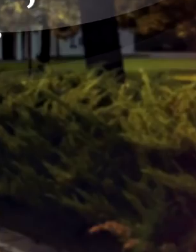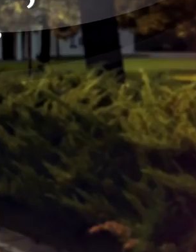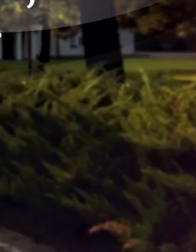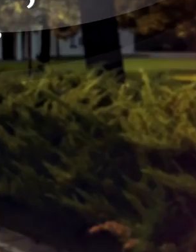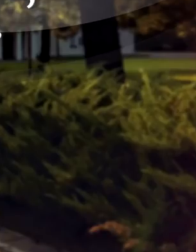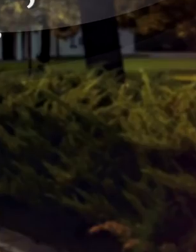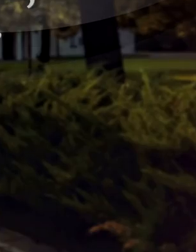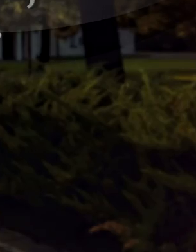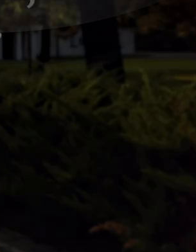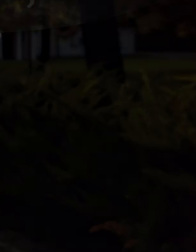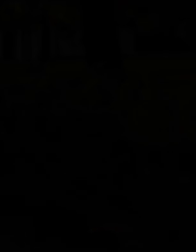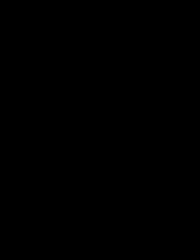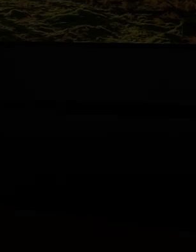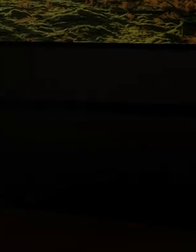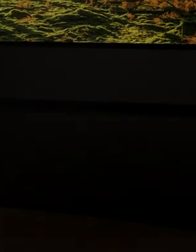Dziękujemy.